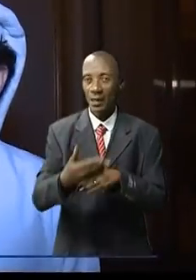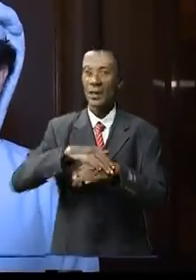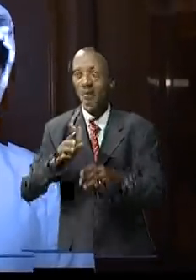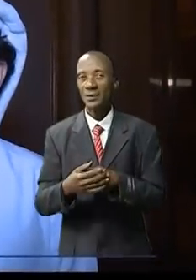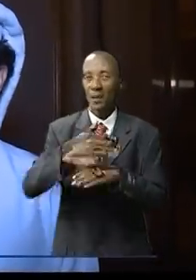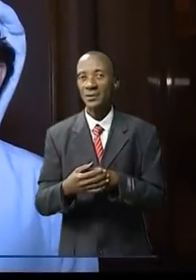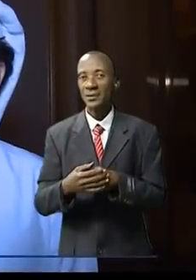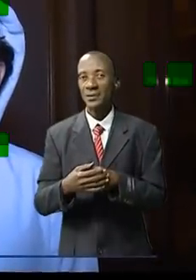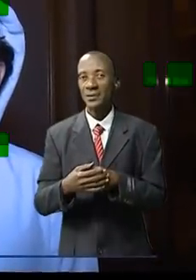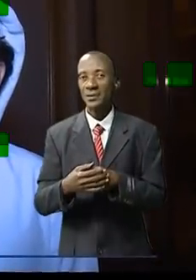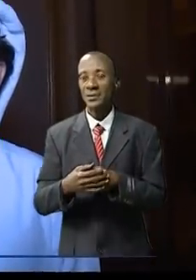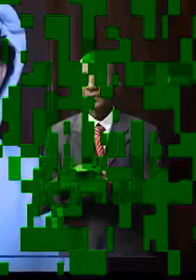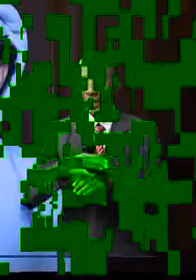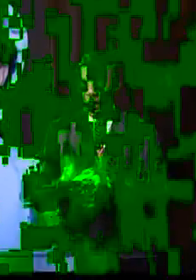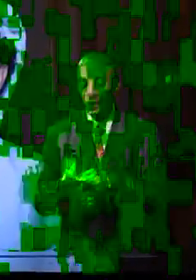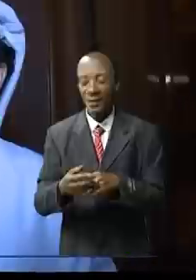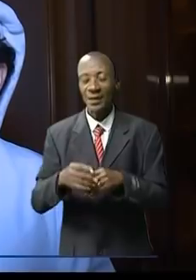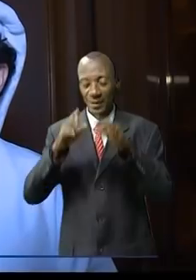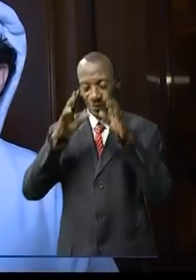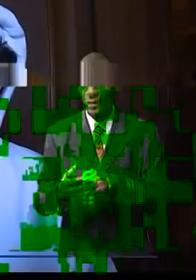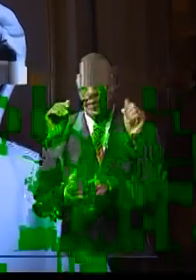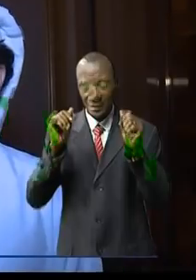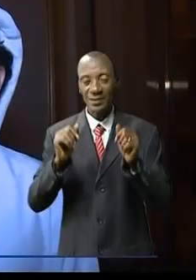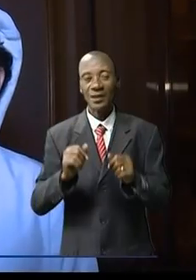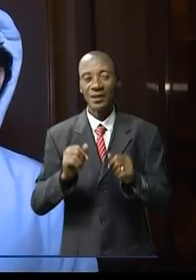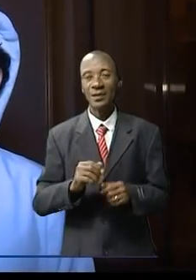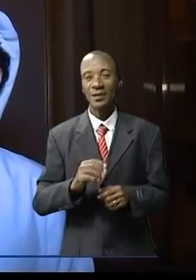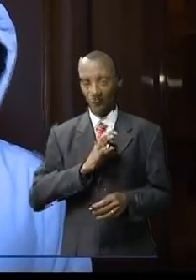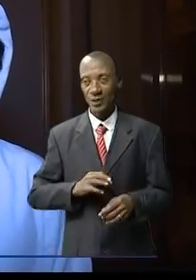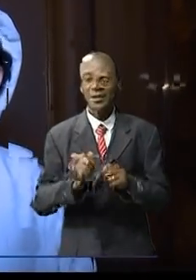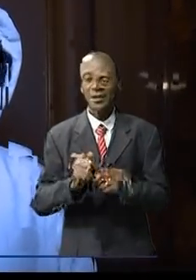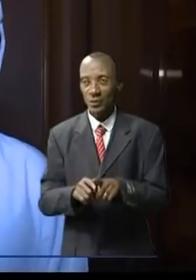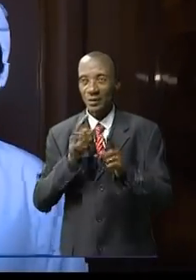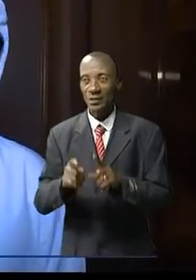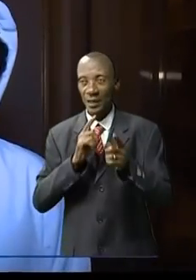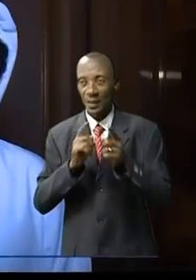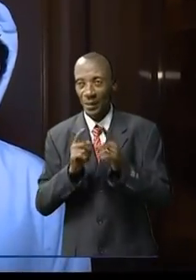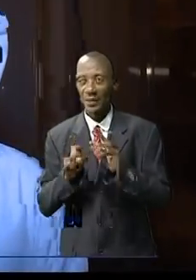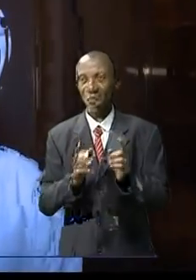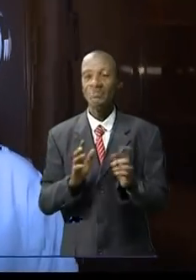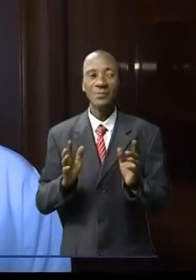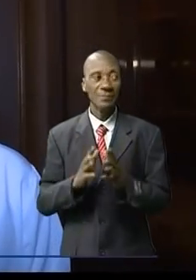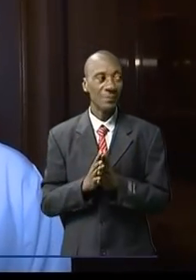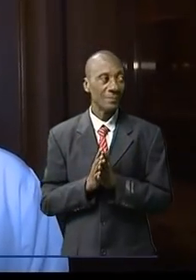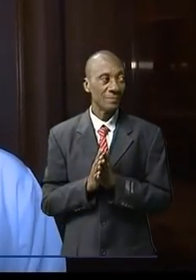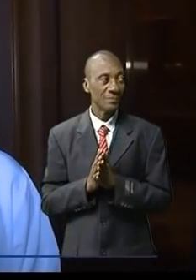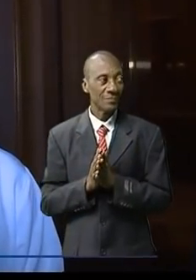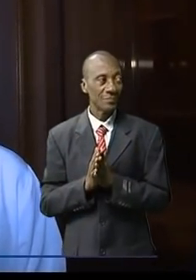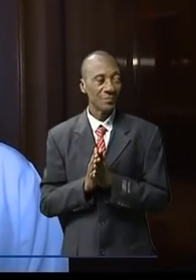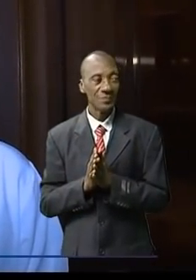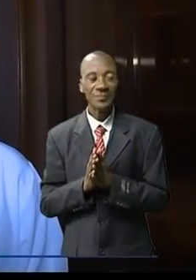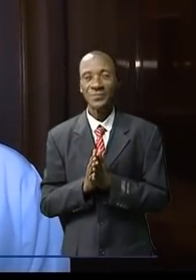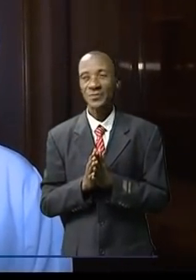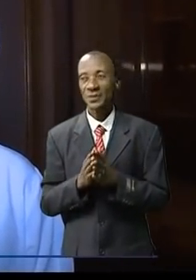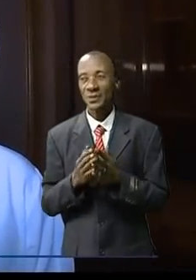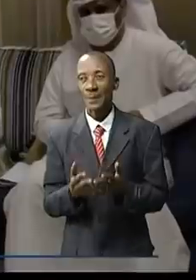gagnant-gagnant entre les deux États, mais nous avons plus marqué dans le projet de l'énergie